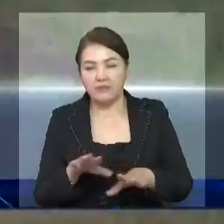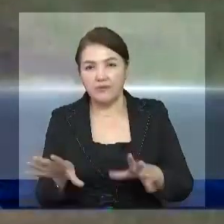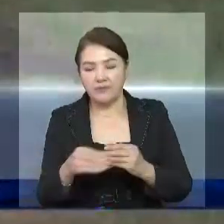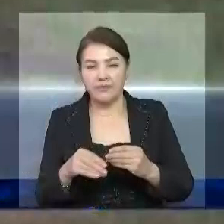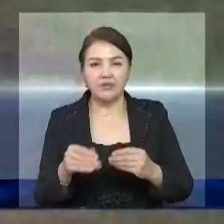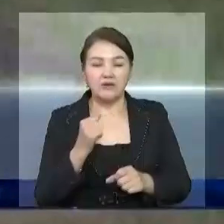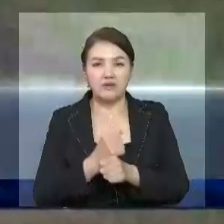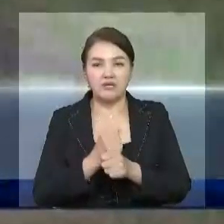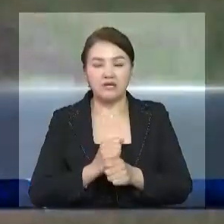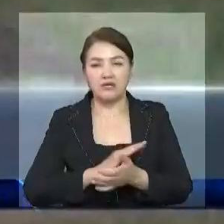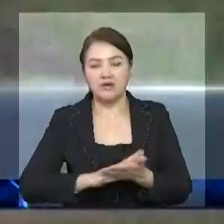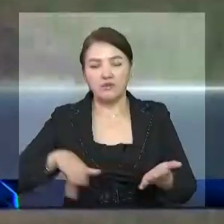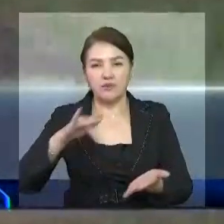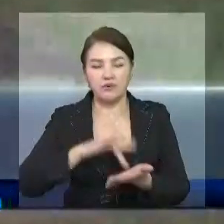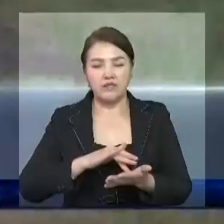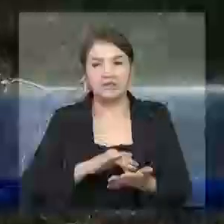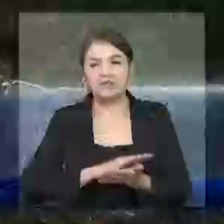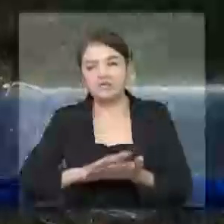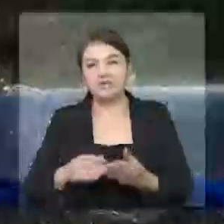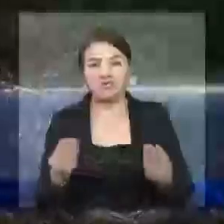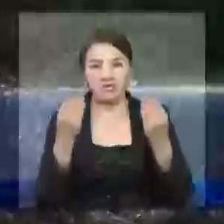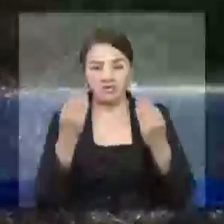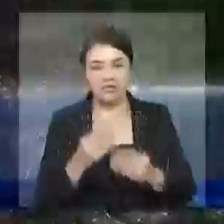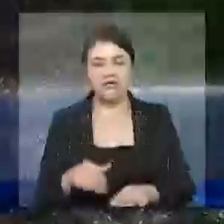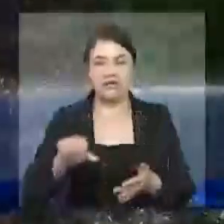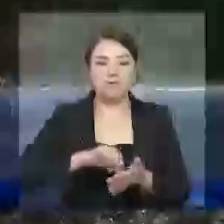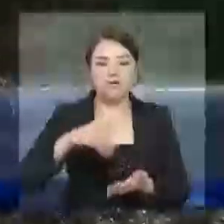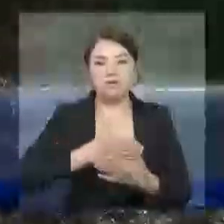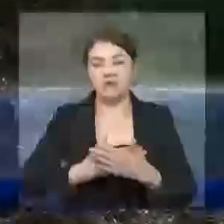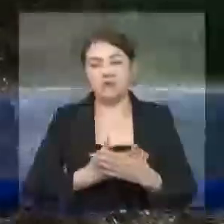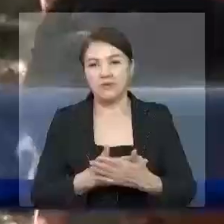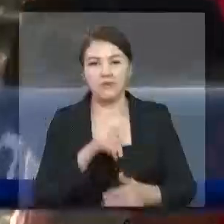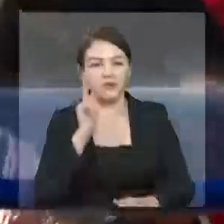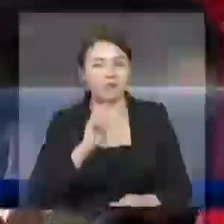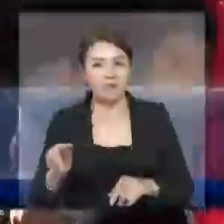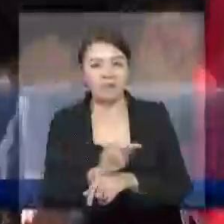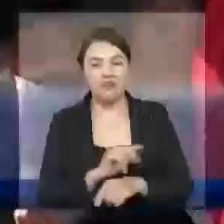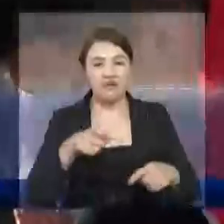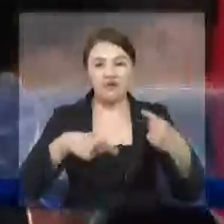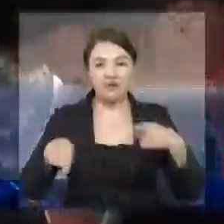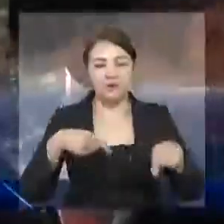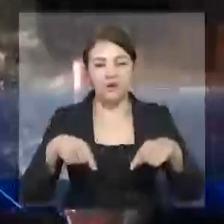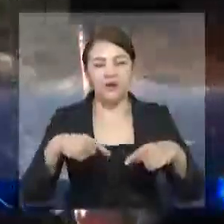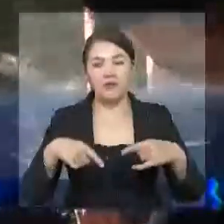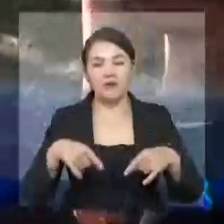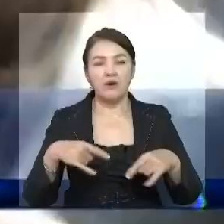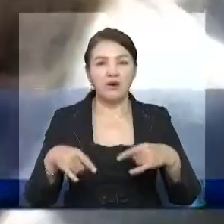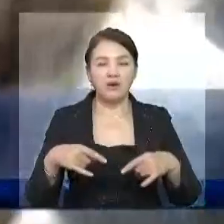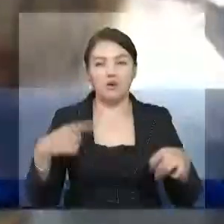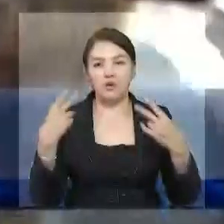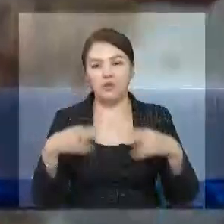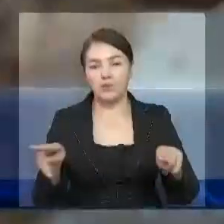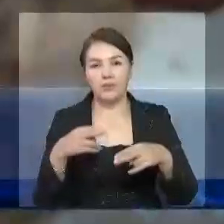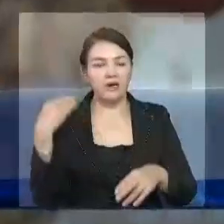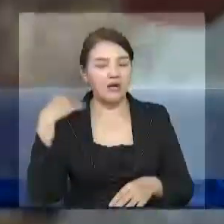мы сделаем наш город чище и краше. Активное участие в субботнике приняли юные воспитанники футбольного клуба «Актюбе», которые также убрались на